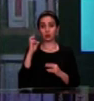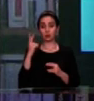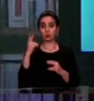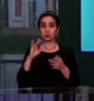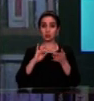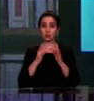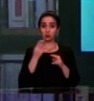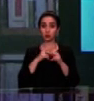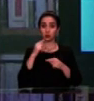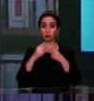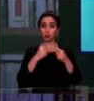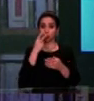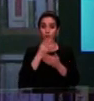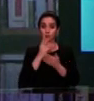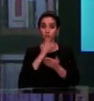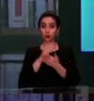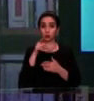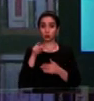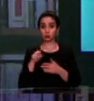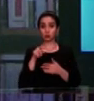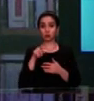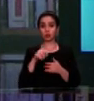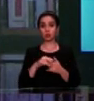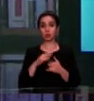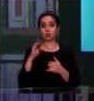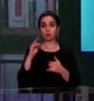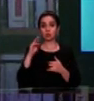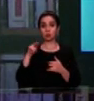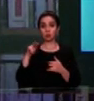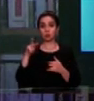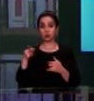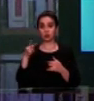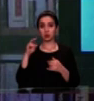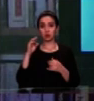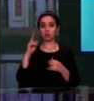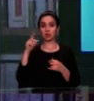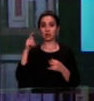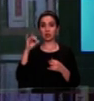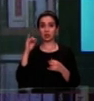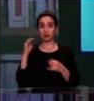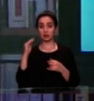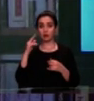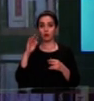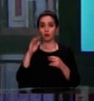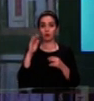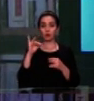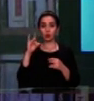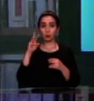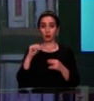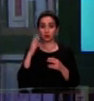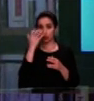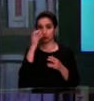sahifaga quyida ko'rib turganingizdek JPEG va GIF formatidagi rasmlarni joylashtirishimiz